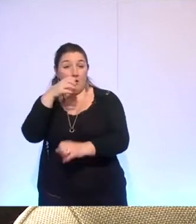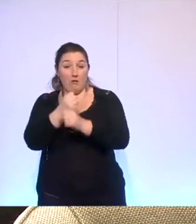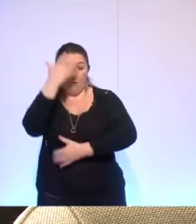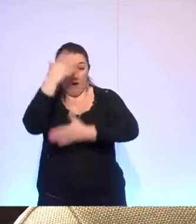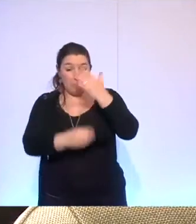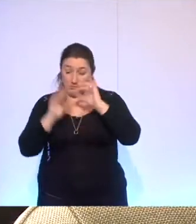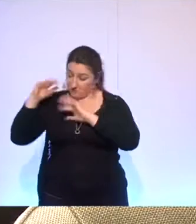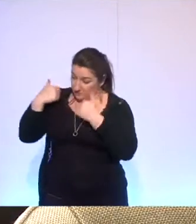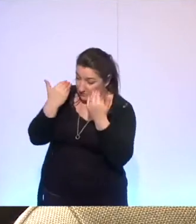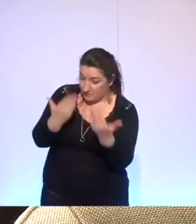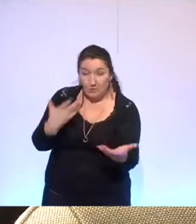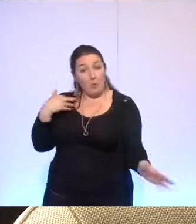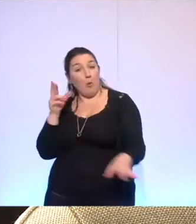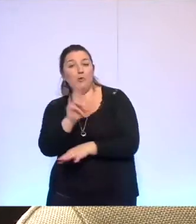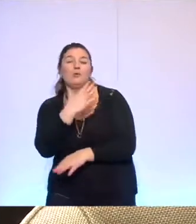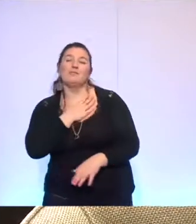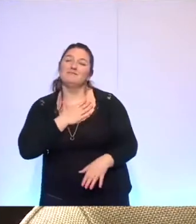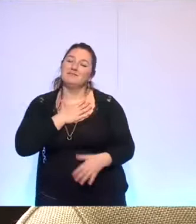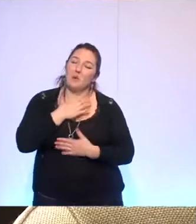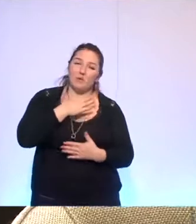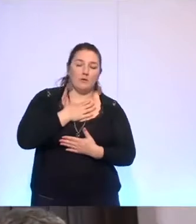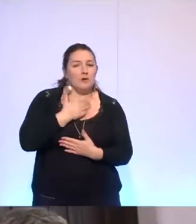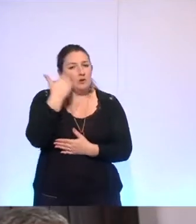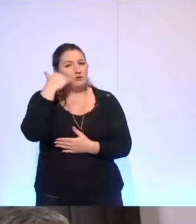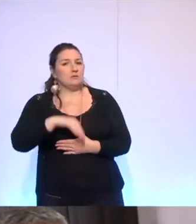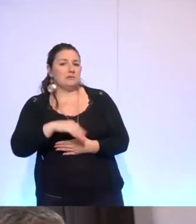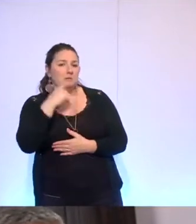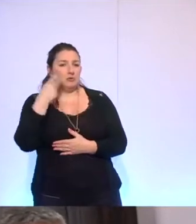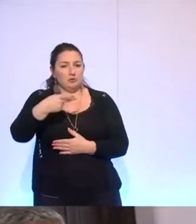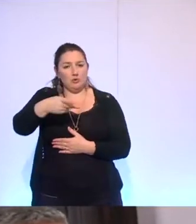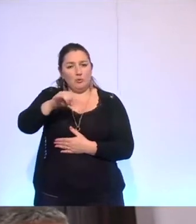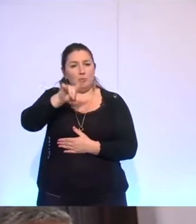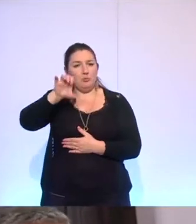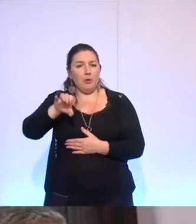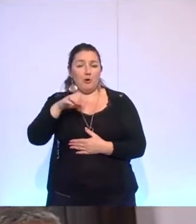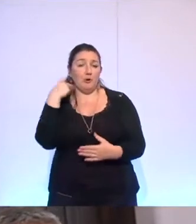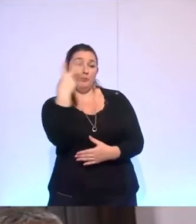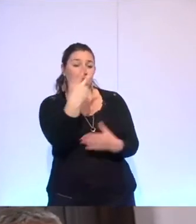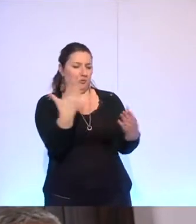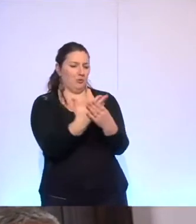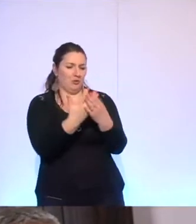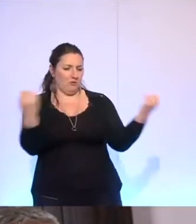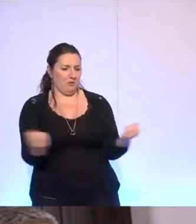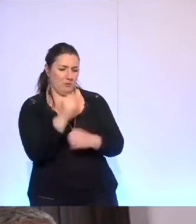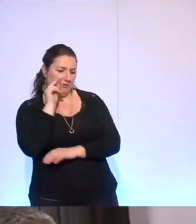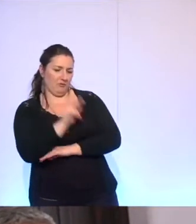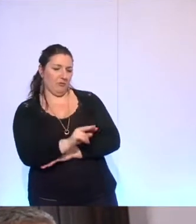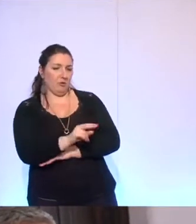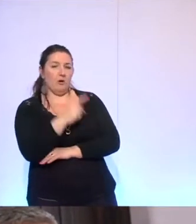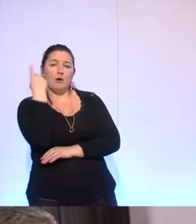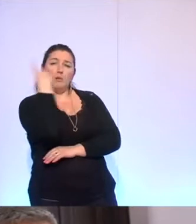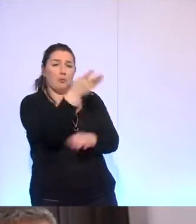Je sais, Monsieur Piolle, vos documents de campagne faisant foi que votre ambition était entre autres de faire barrage au Front